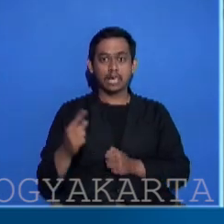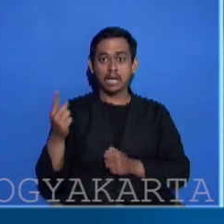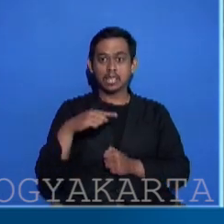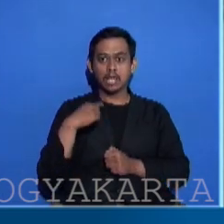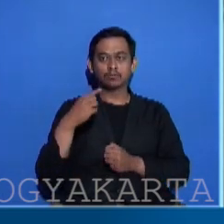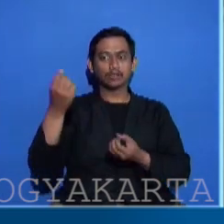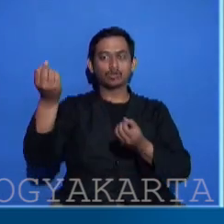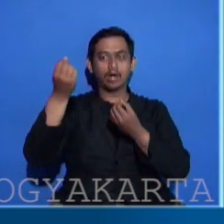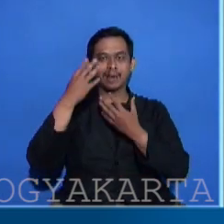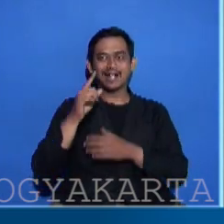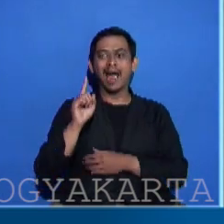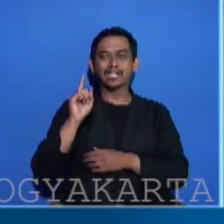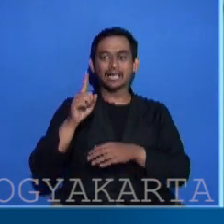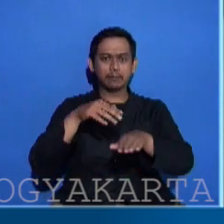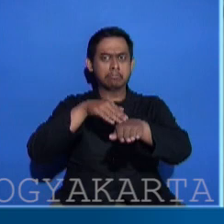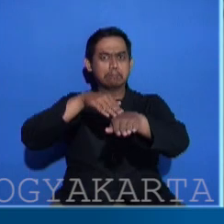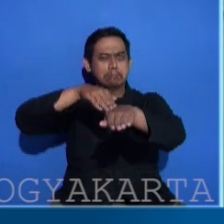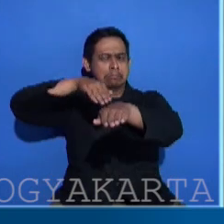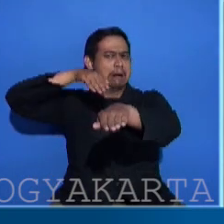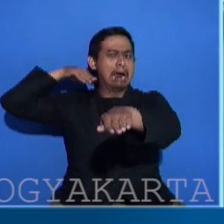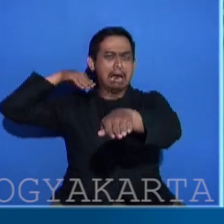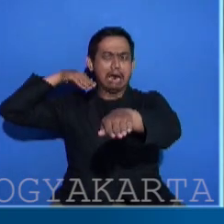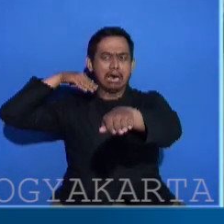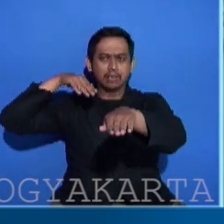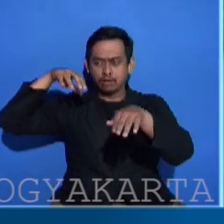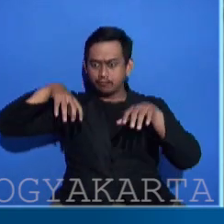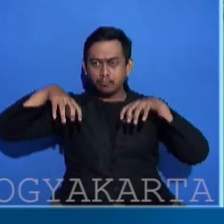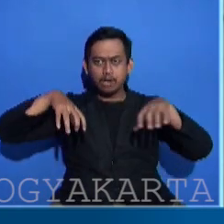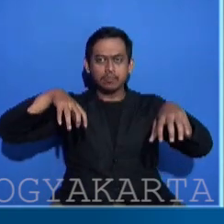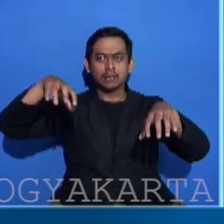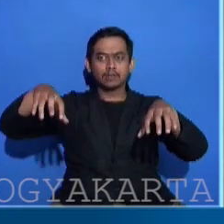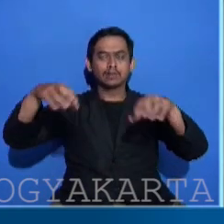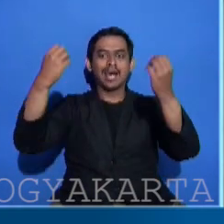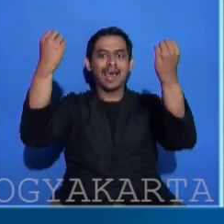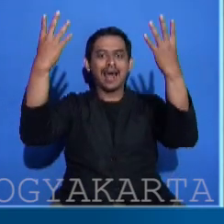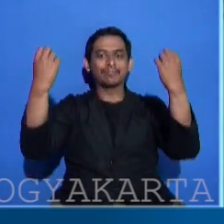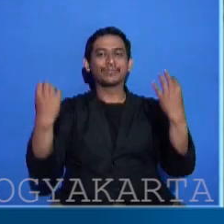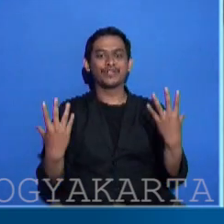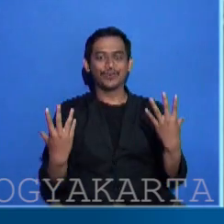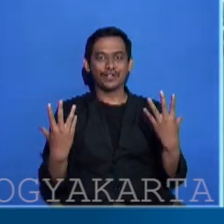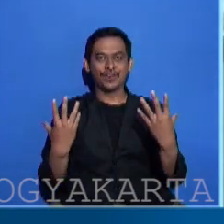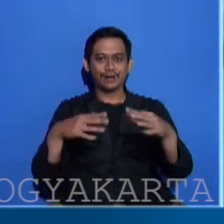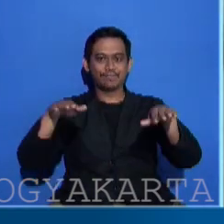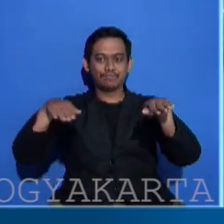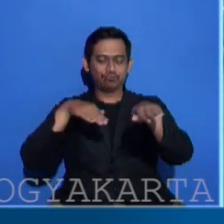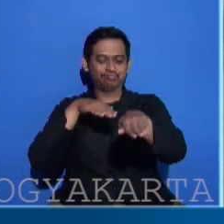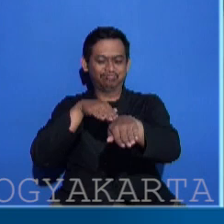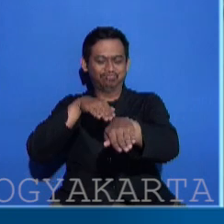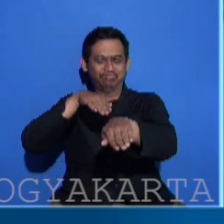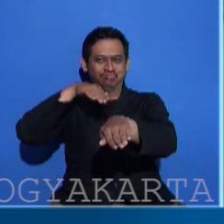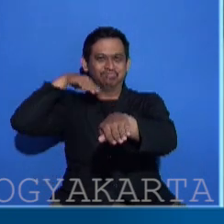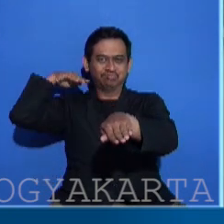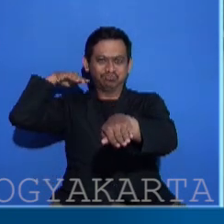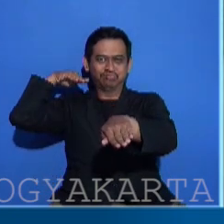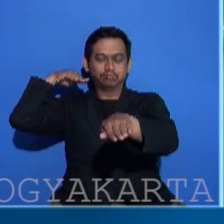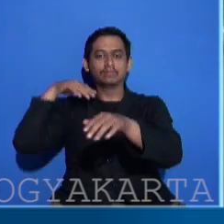bahwa terjadi penumpukan arus lalu lintas di setiap traffic light baik dari di Simpang Empat Tegal